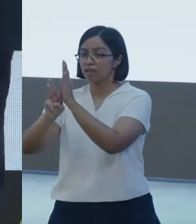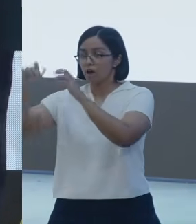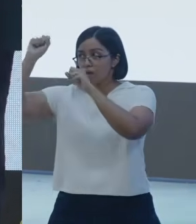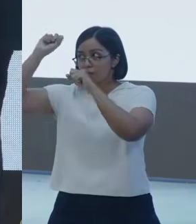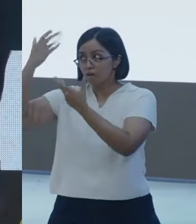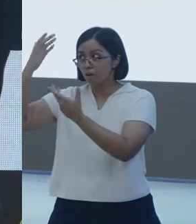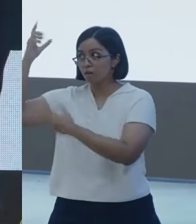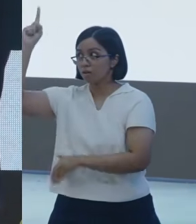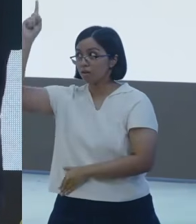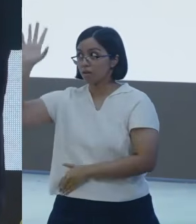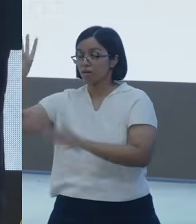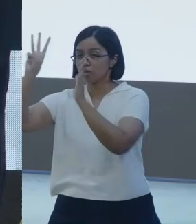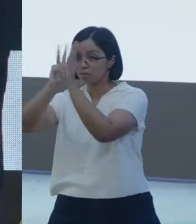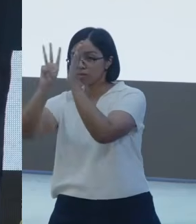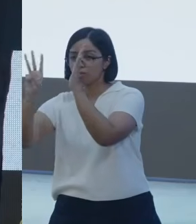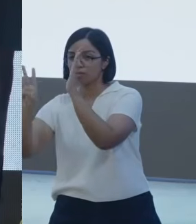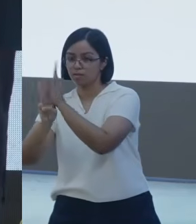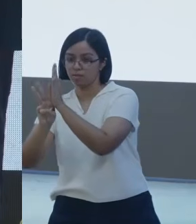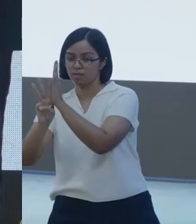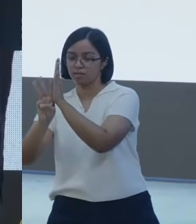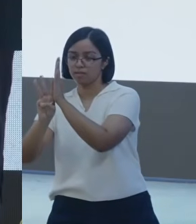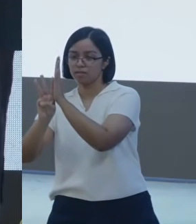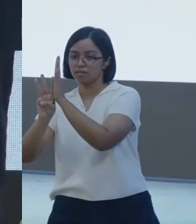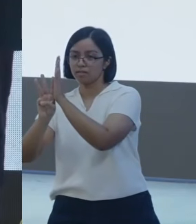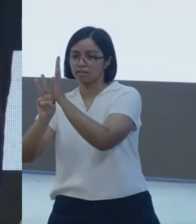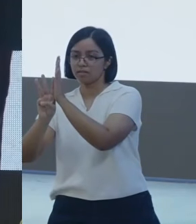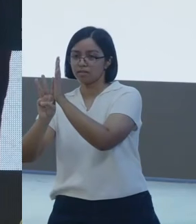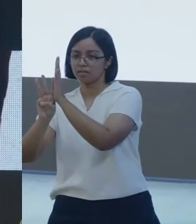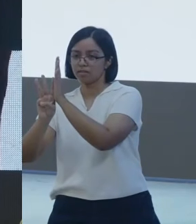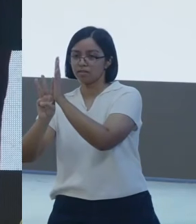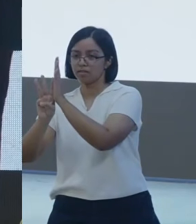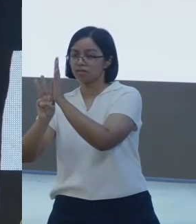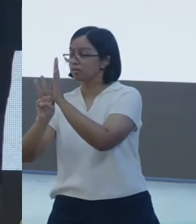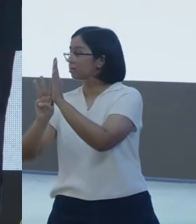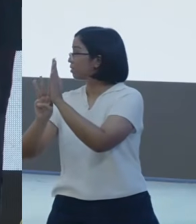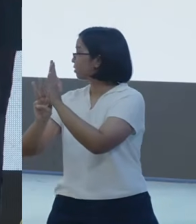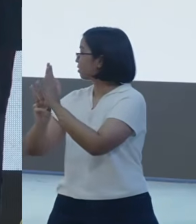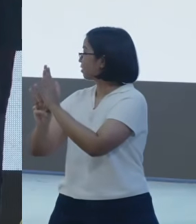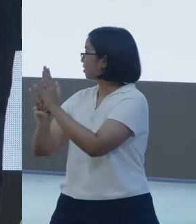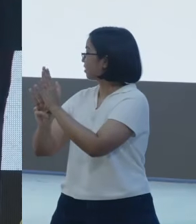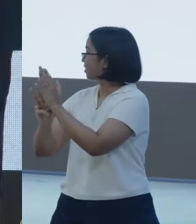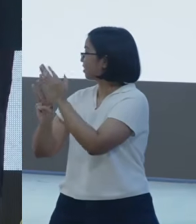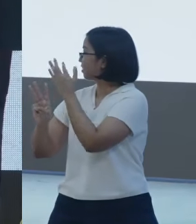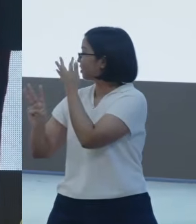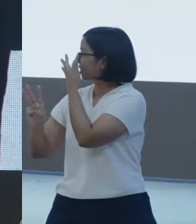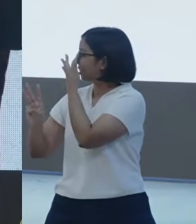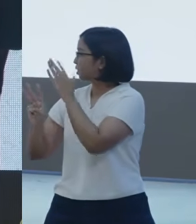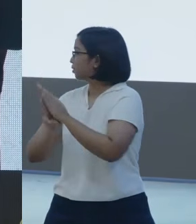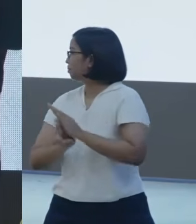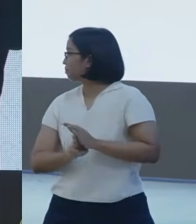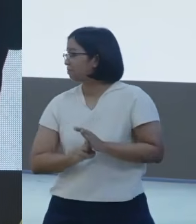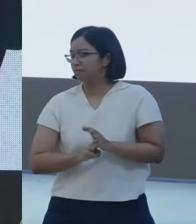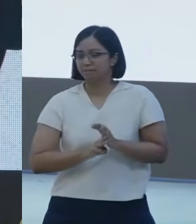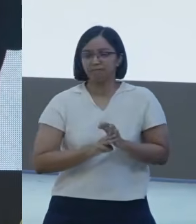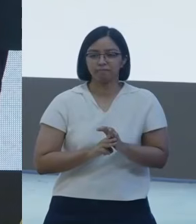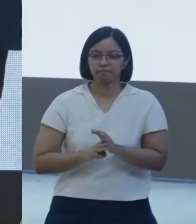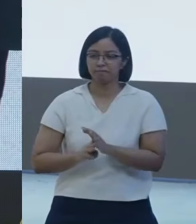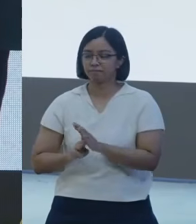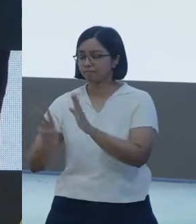the will of God, by the will of God. Wala ang mic ko, no? Meron na ulit. Okay.